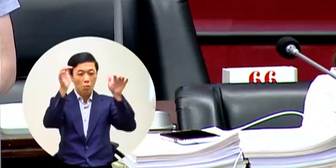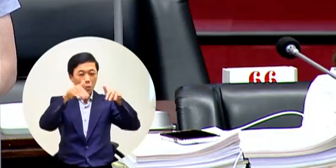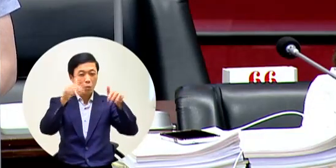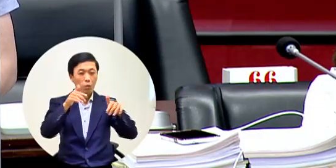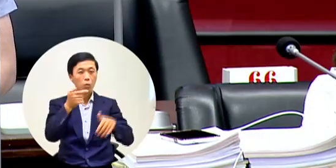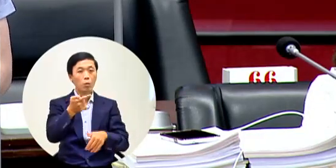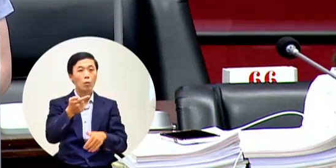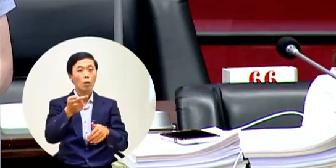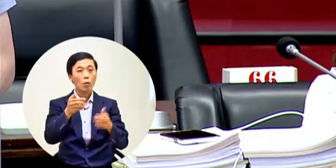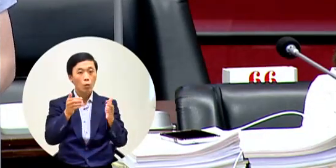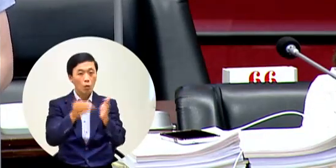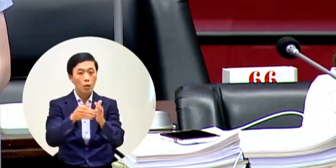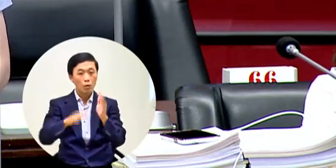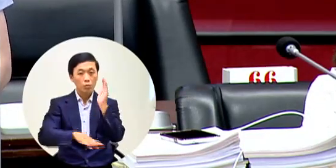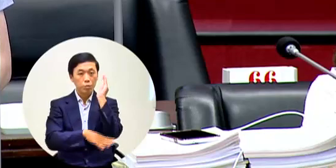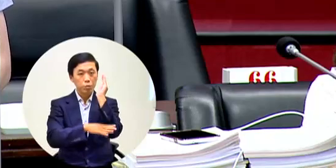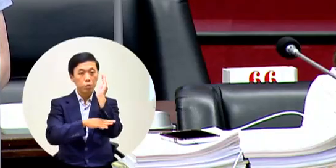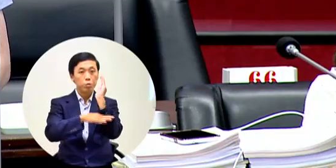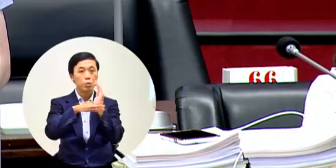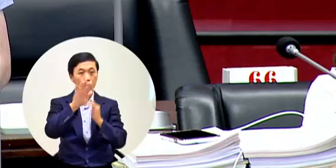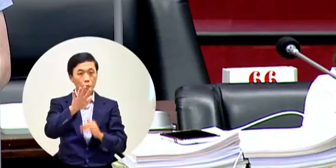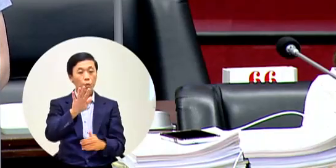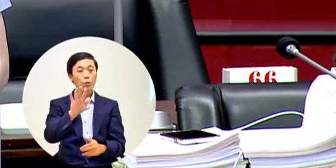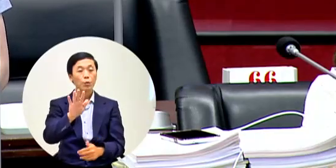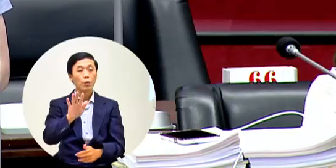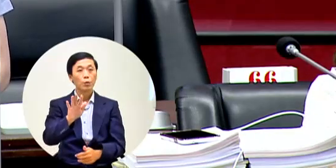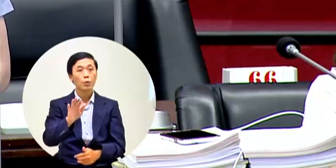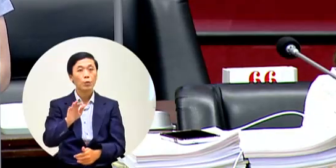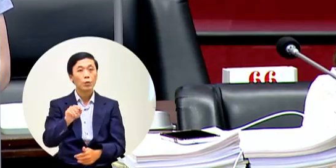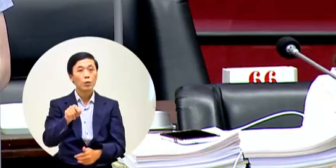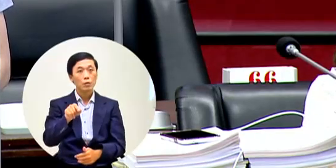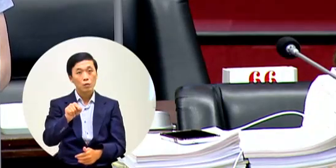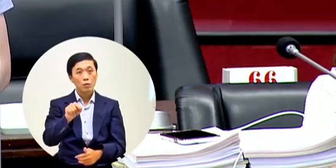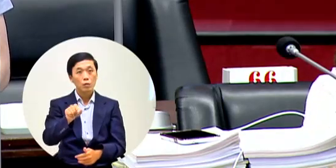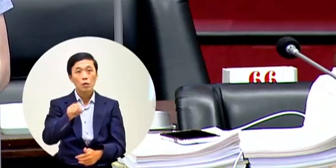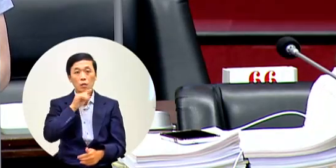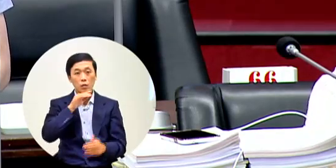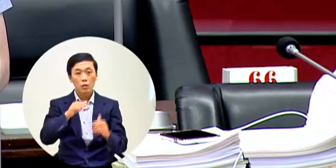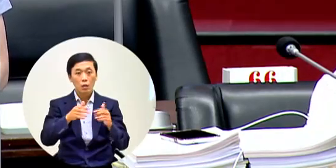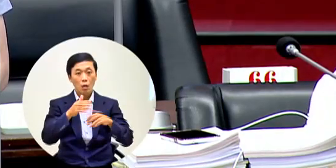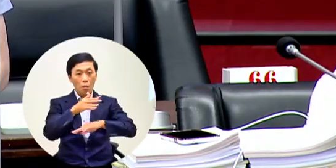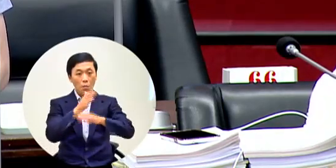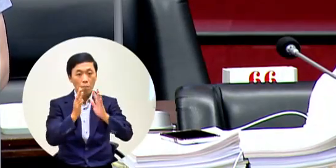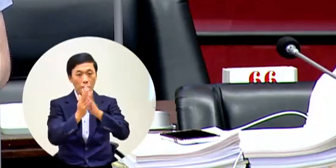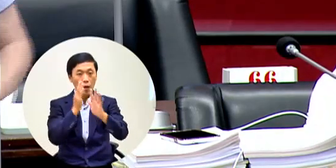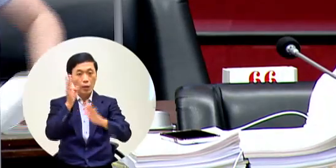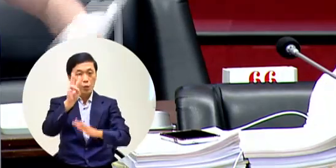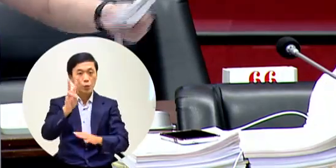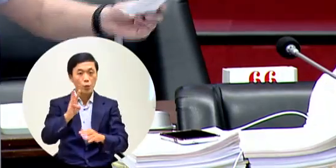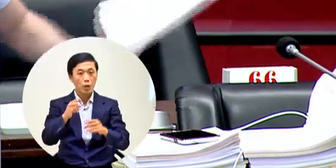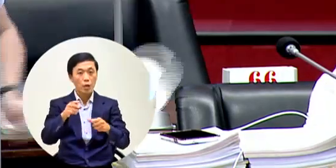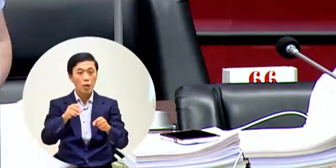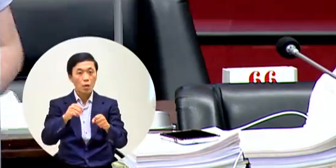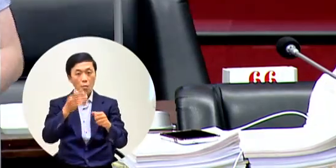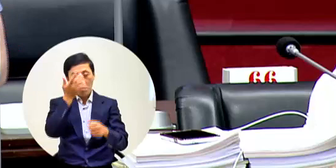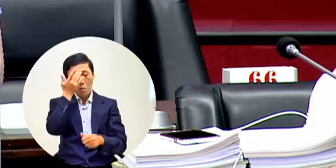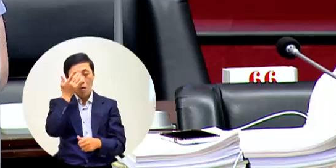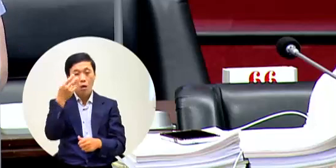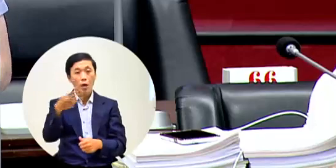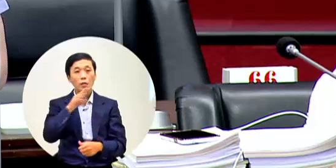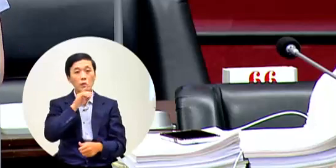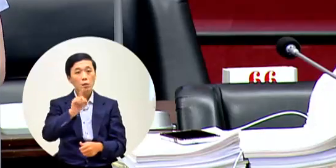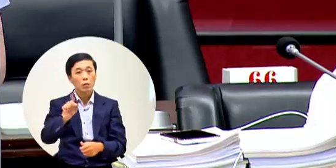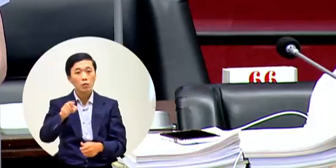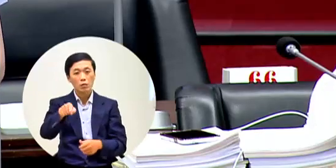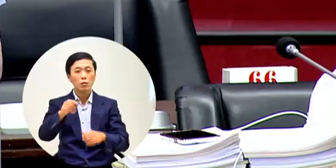拢淹水哦。啊，到底是咱的？排水的系统是有问题，还是安那？伊遐敢规划好嘛，敢做好